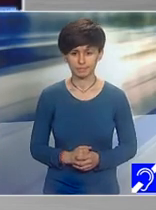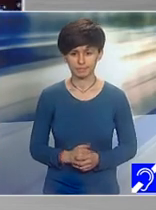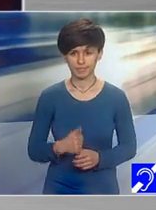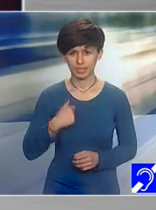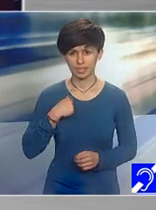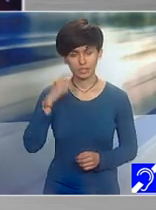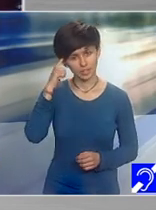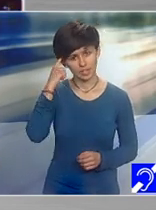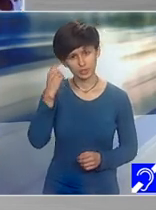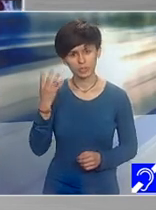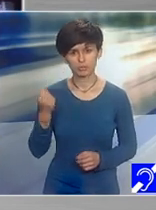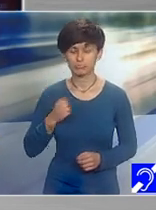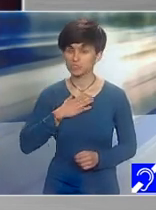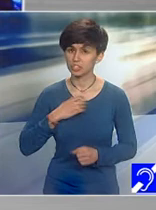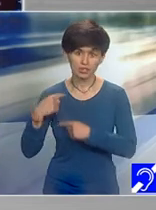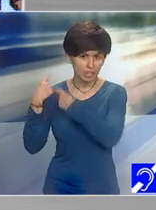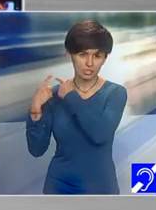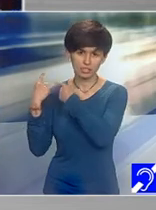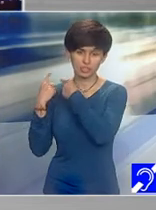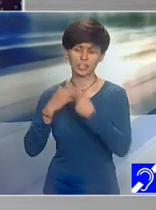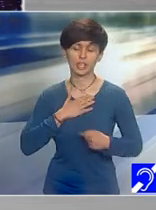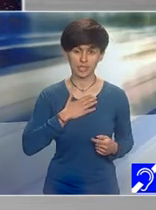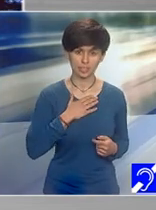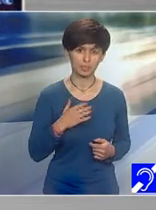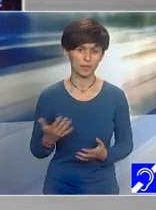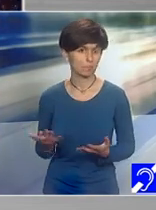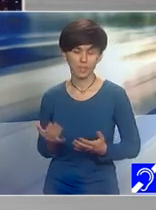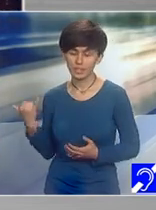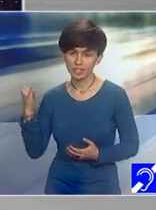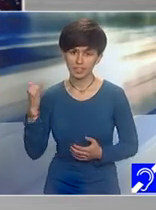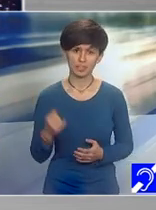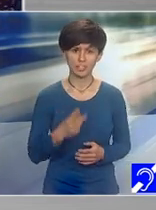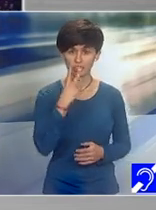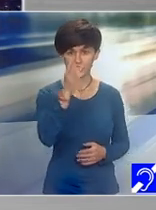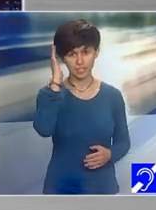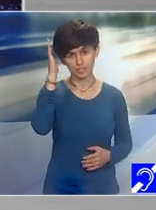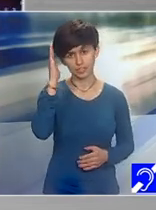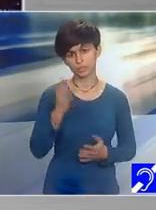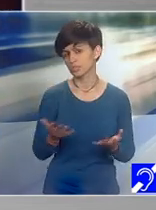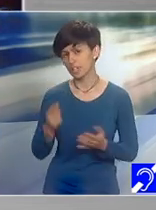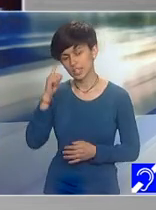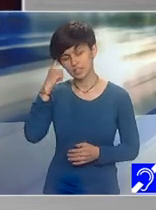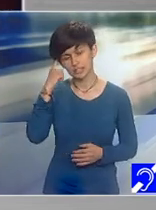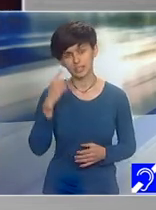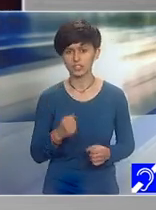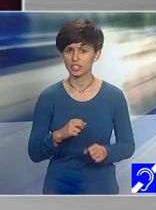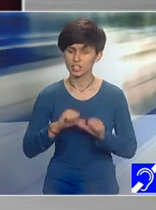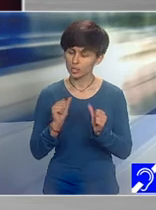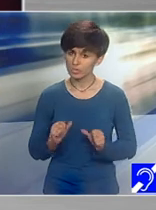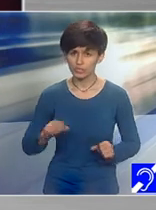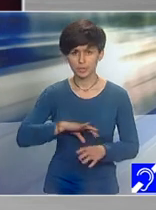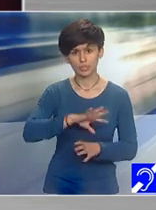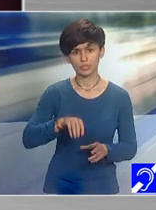știu ce vrea generația mea, știu ce vrea generația care vine din spate, generația care vede viitorul, generația care se gândește acum să-și întemeieze o familie, să